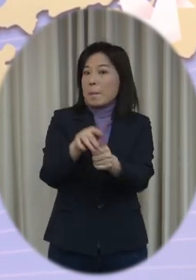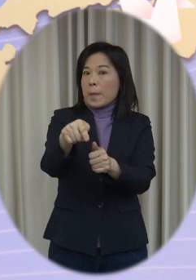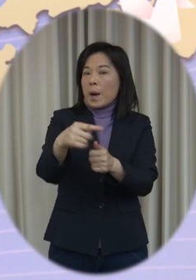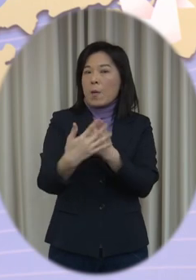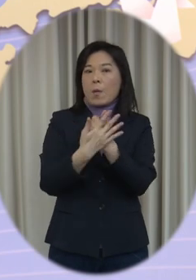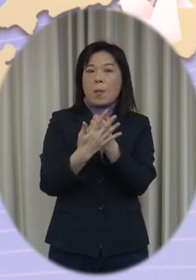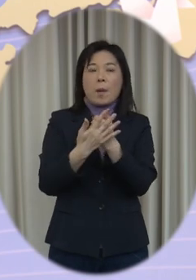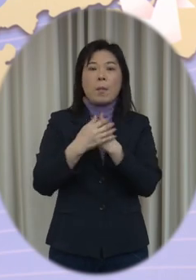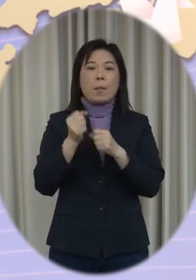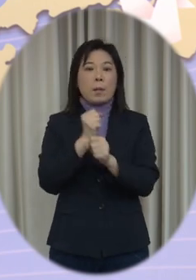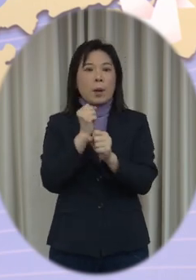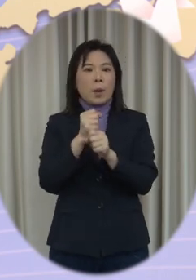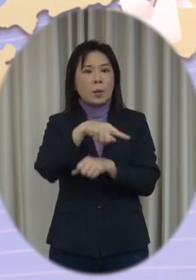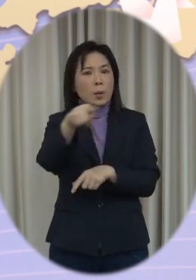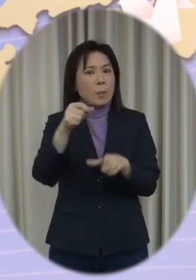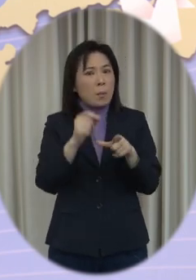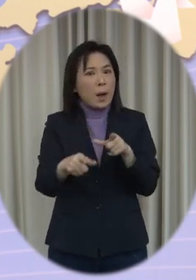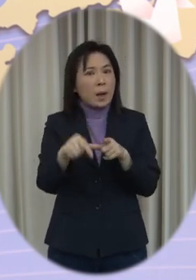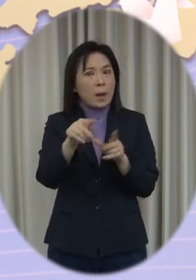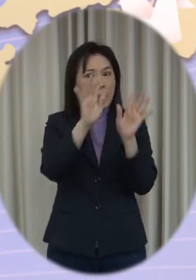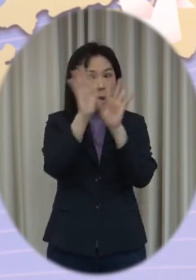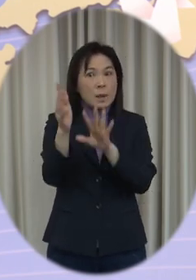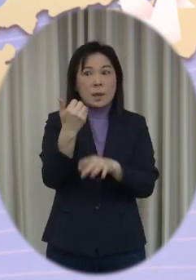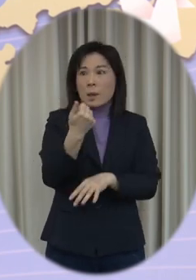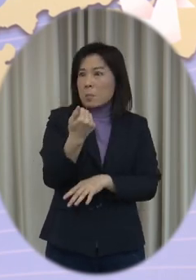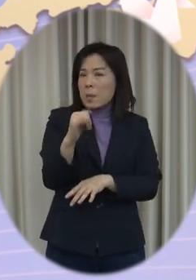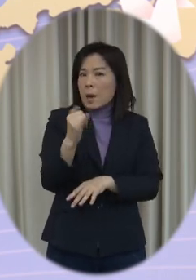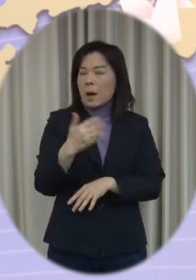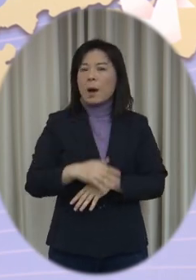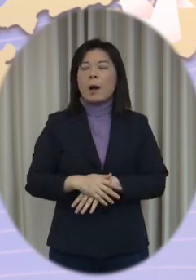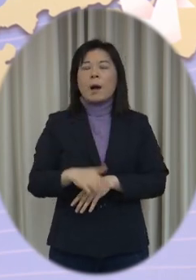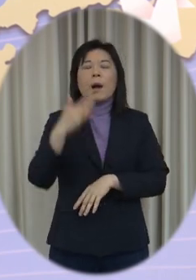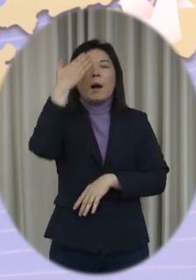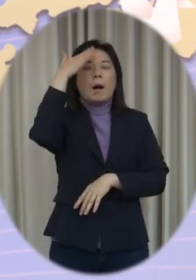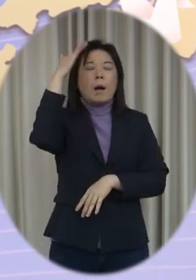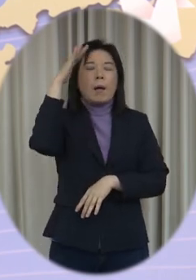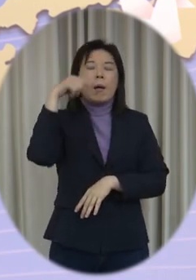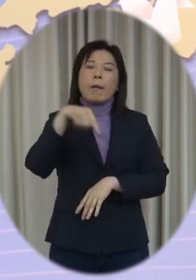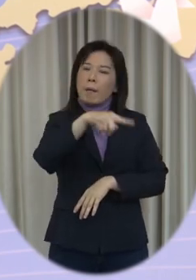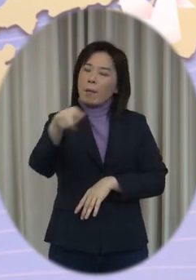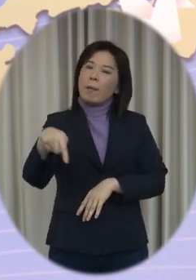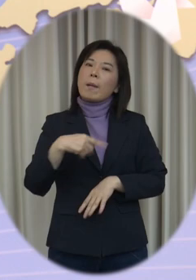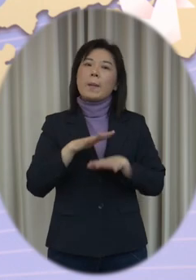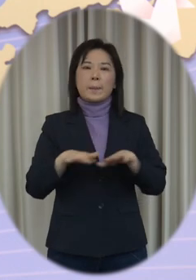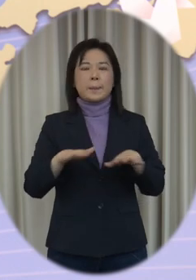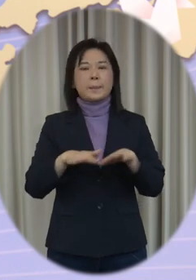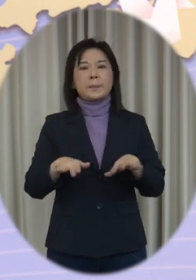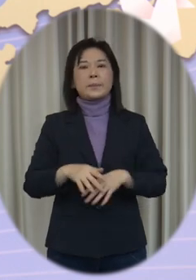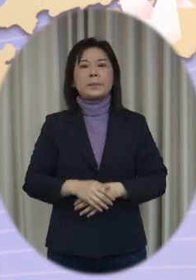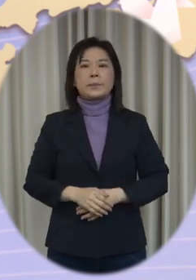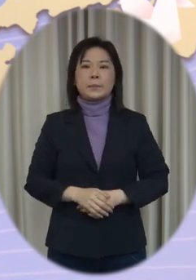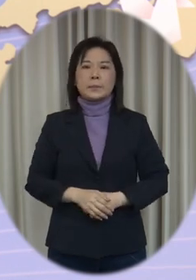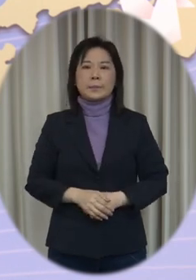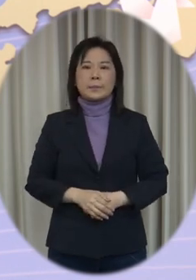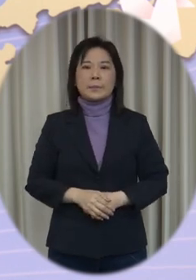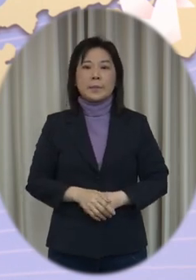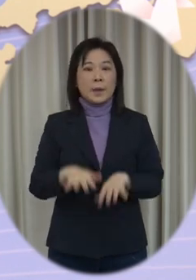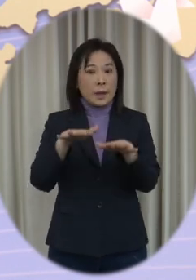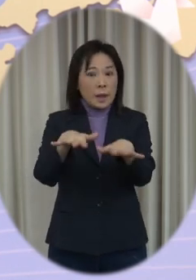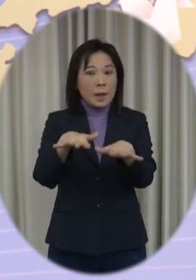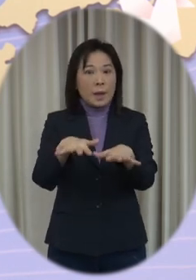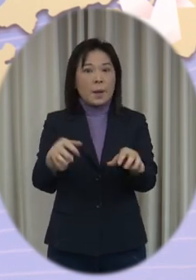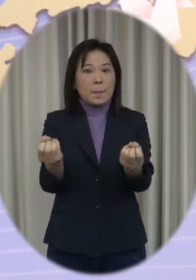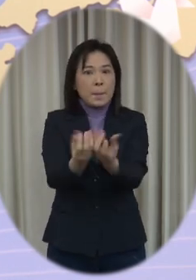商的状况如何。那所幸这些厂商都大致都平安，所以我想地震发